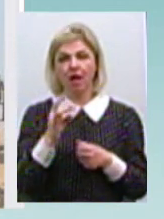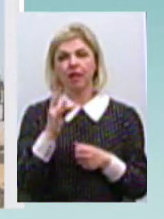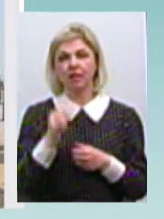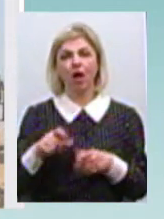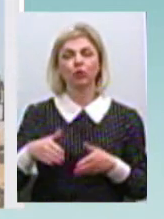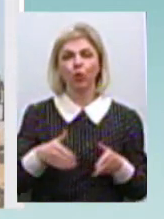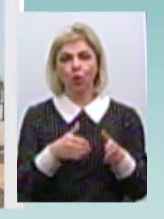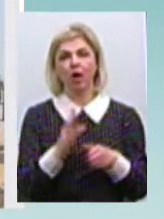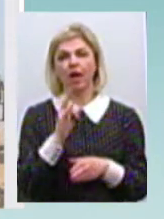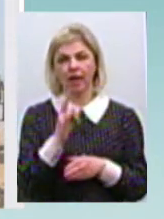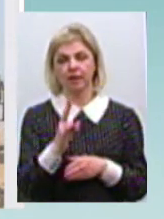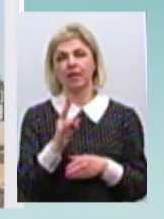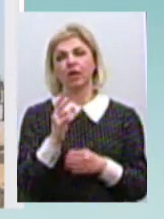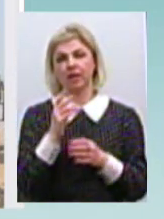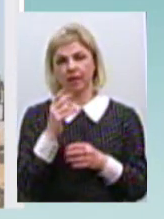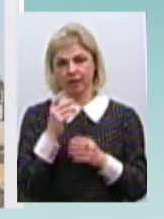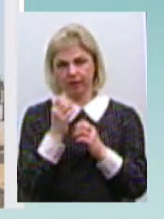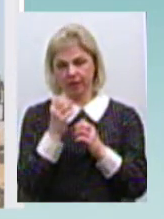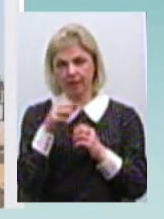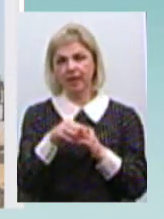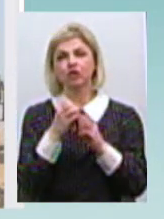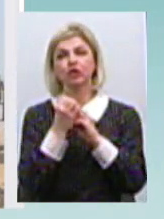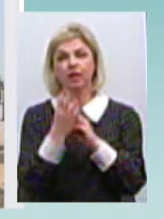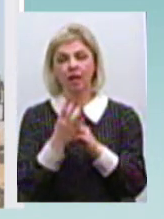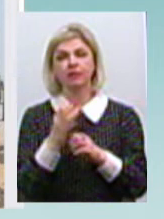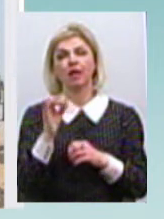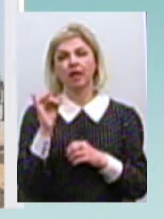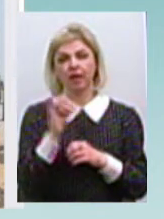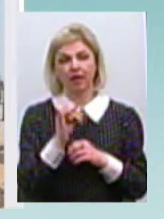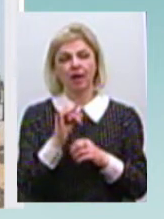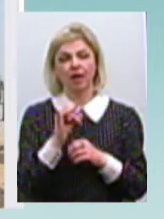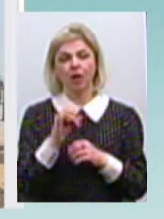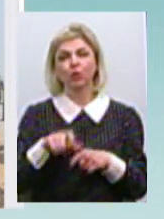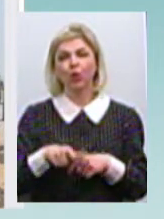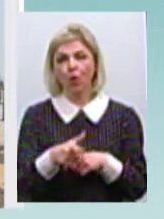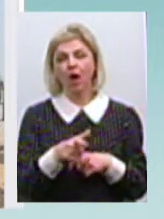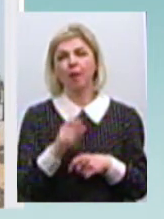Н-14 Миколаїв-Кропивницький. Зокрема, голова обласної державної адміністрації